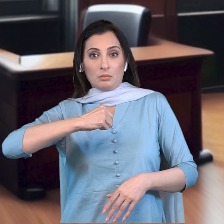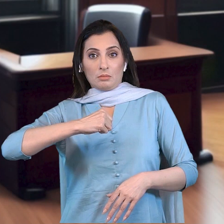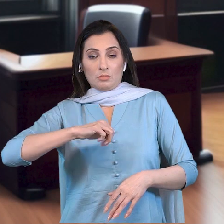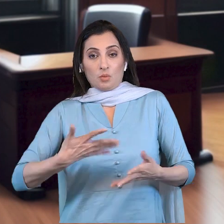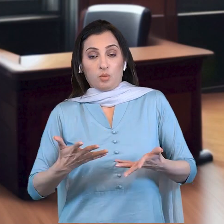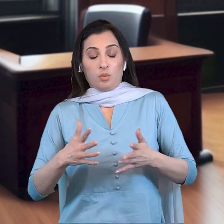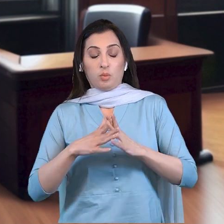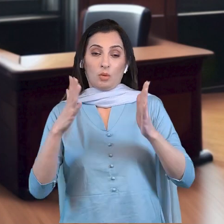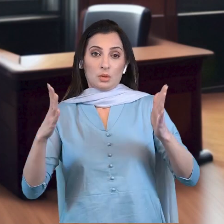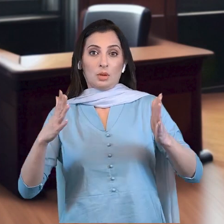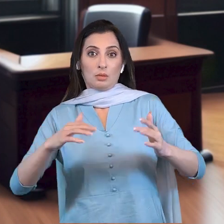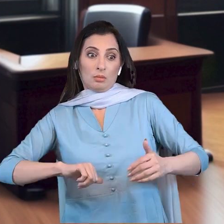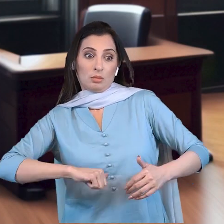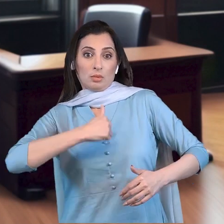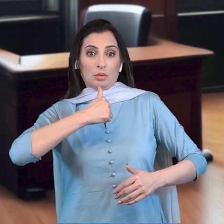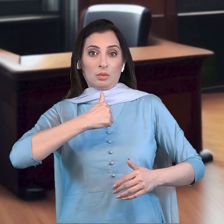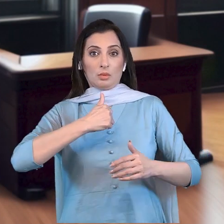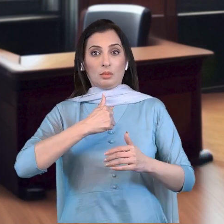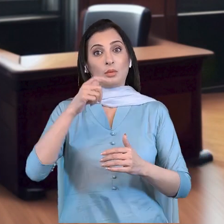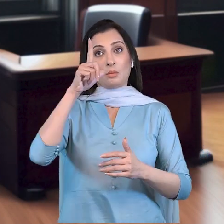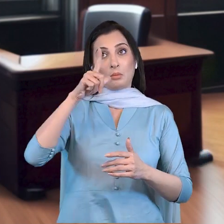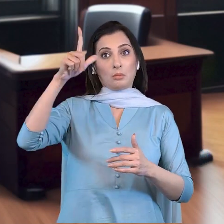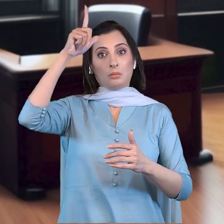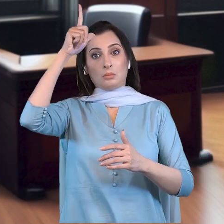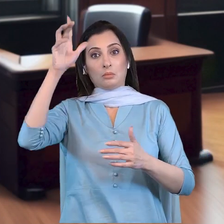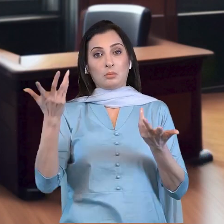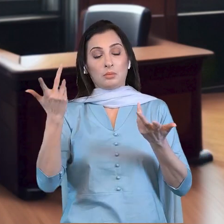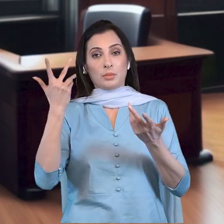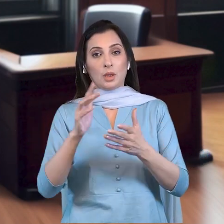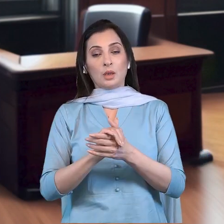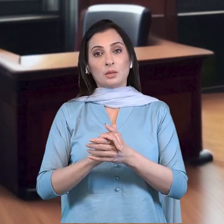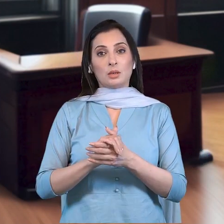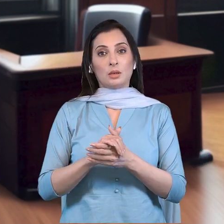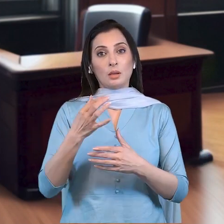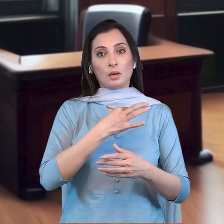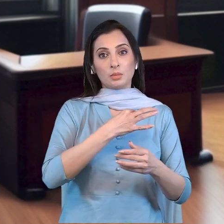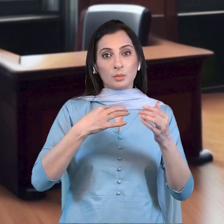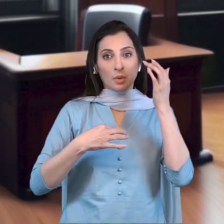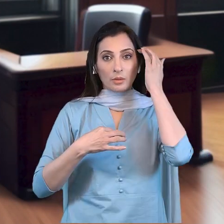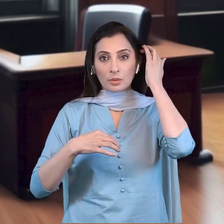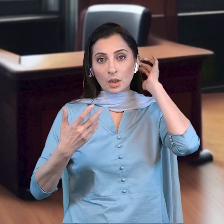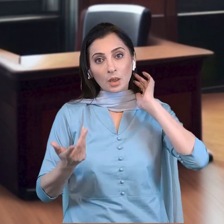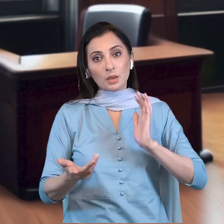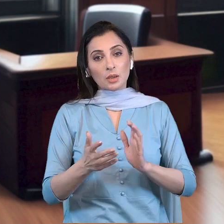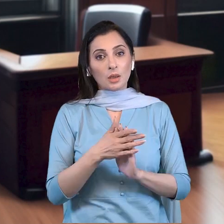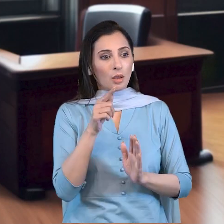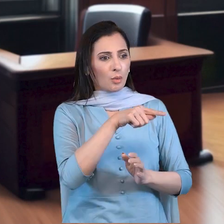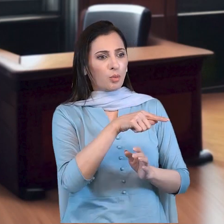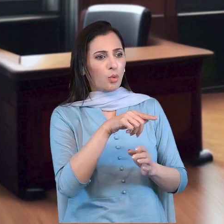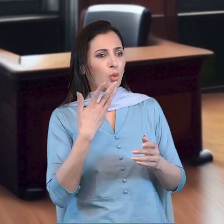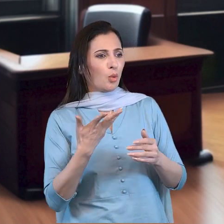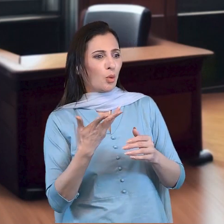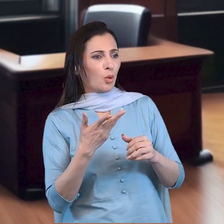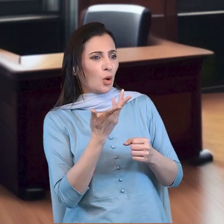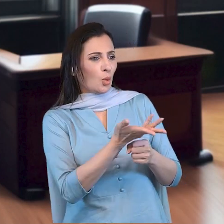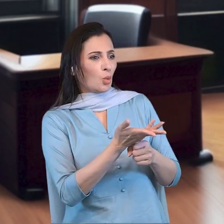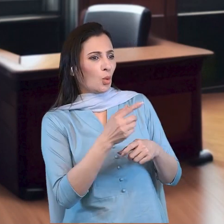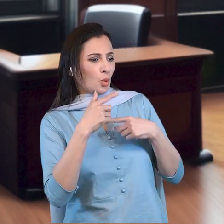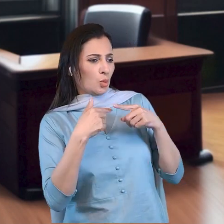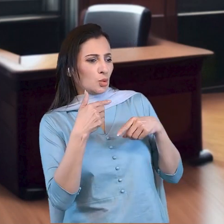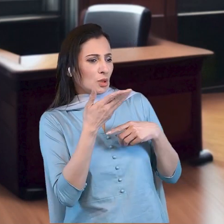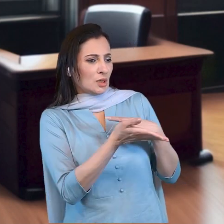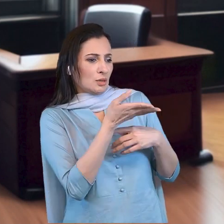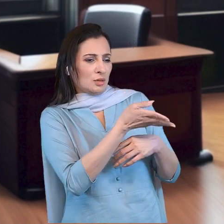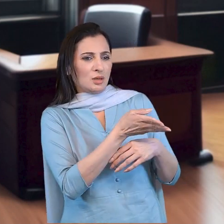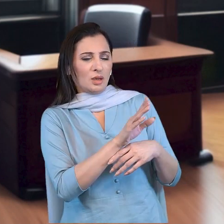اپنی ذاتیات کہ جی وہ اس ذات کی ہے، وہ اس ذات کی ہے، وہ یہ ہے، فلانا ہے۔ یہ ذات پات جب آپ نے شادی